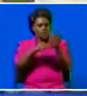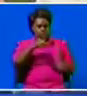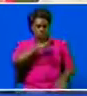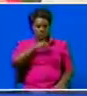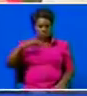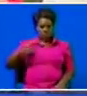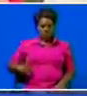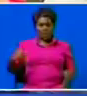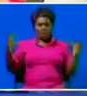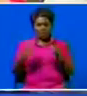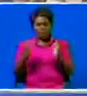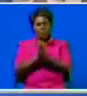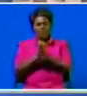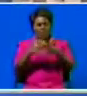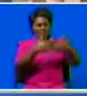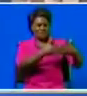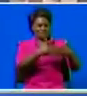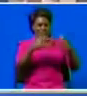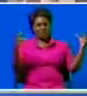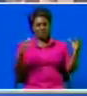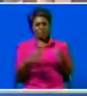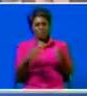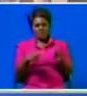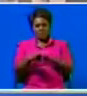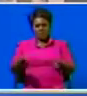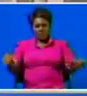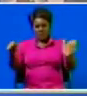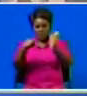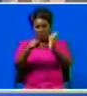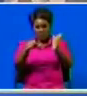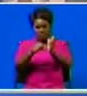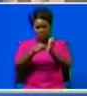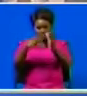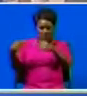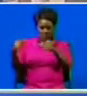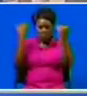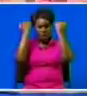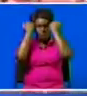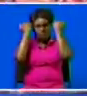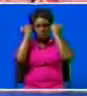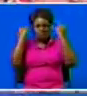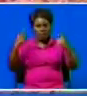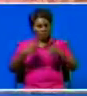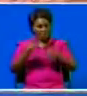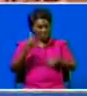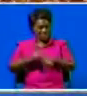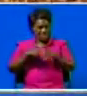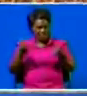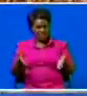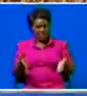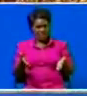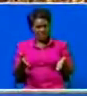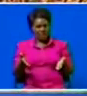China squad na America squad. Ardhi yenye utata eneo hili imekuwa na mzozo kotini, lakini wakati huu